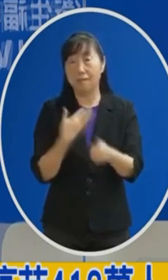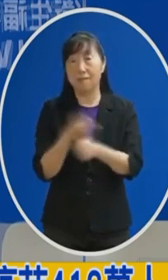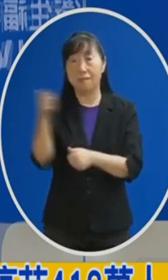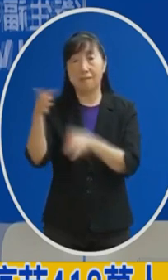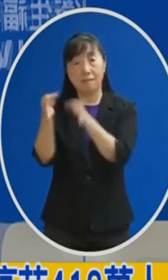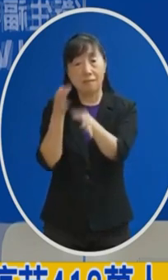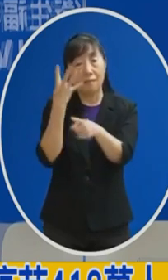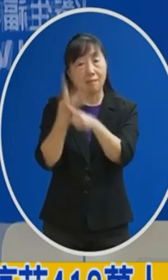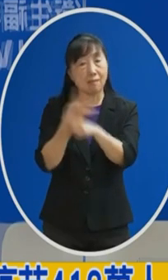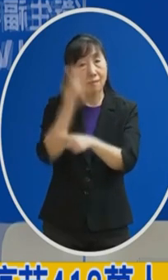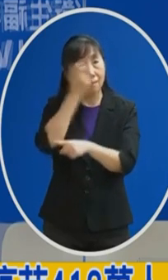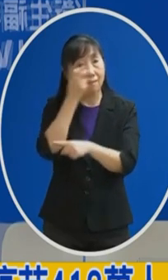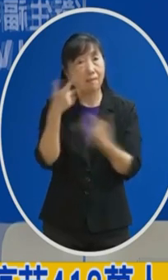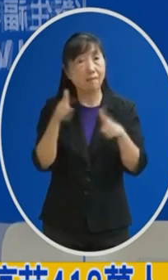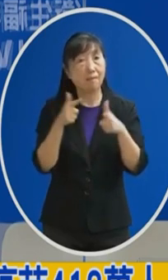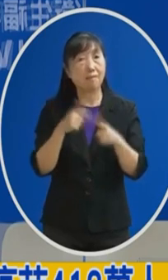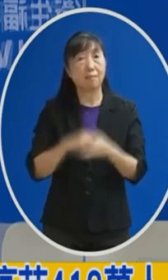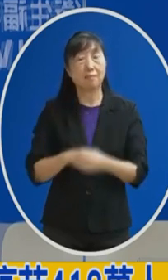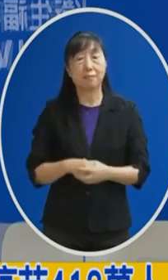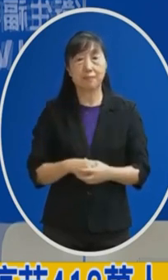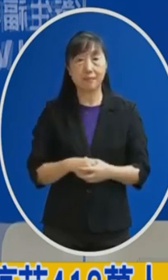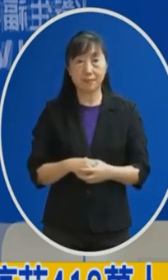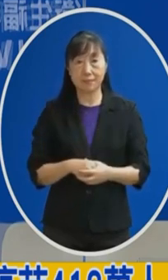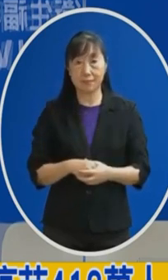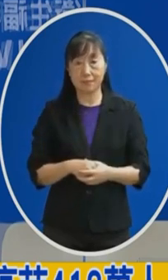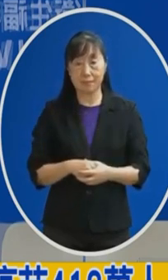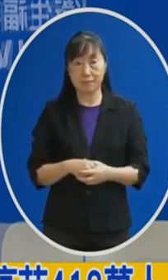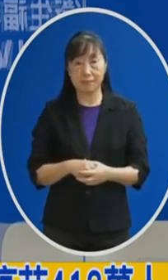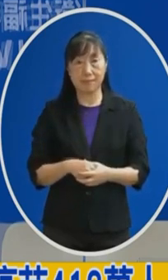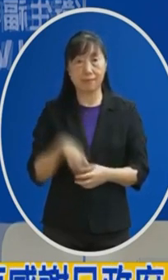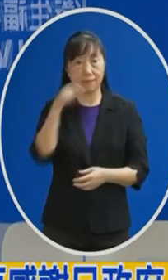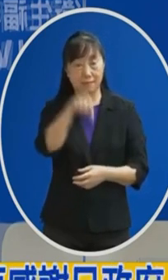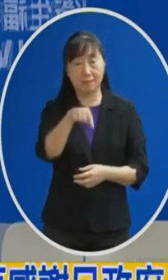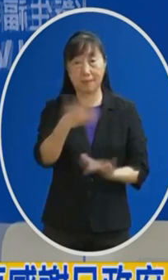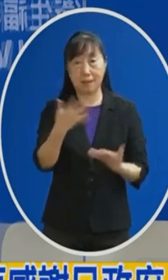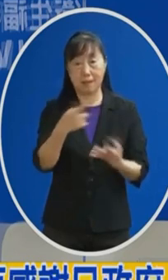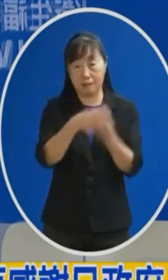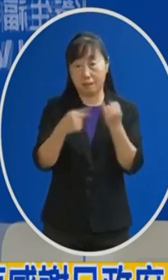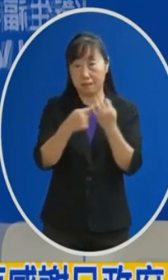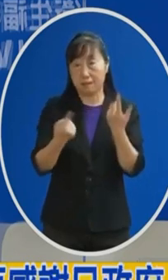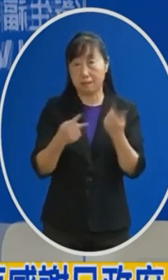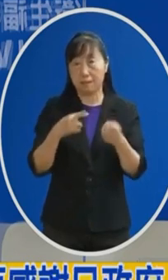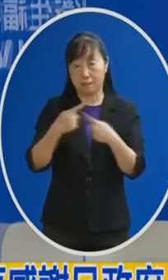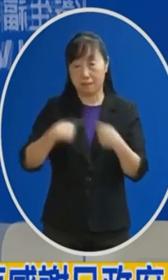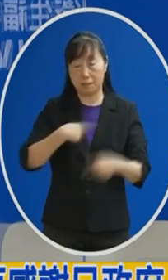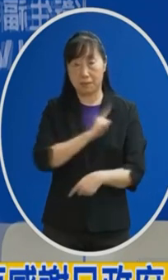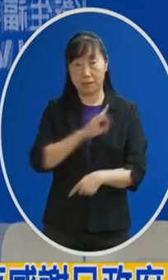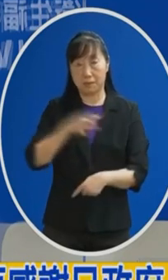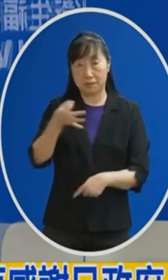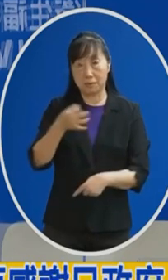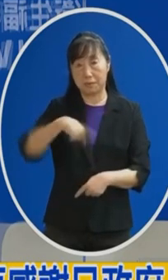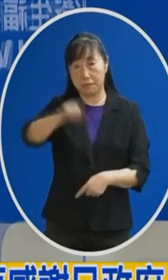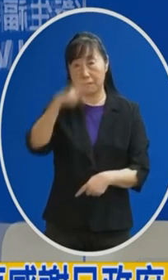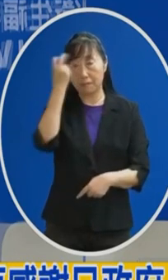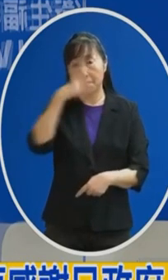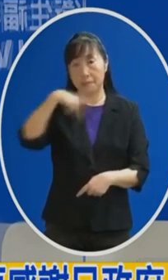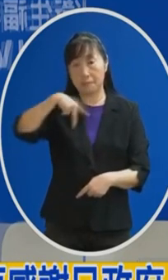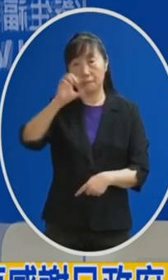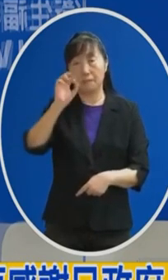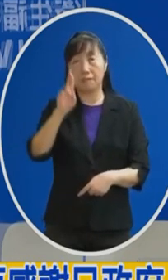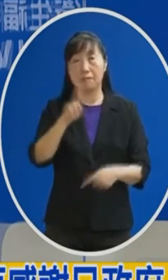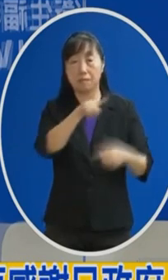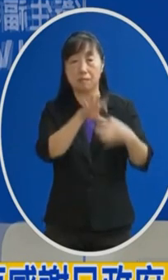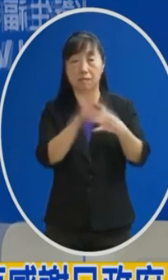验的一个主要的来源哈，所以大概它的这个能量跟我们的自费 PCR 的价格大概没有什么太大的关联